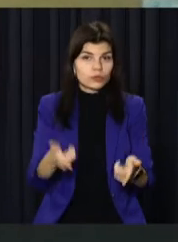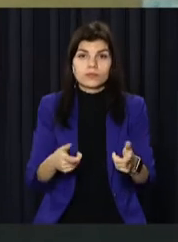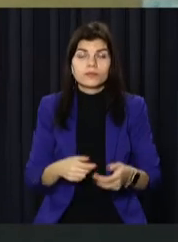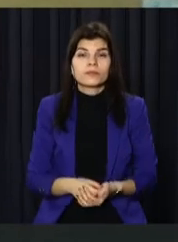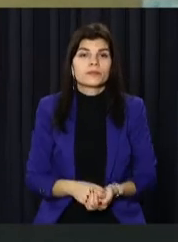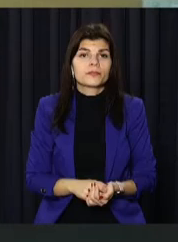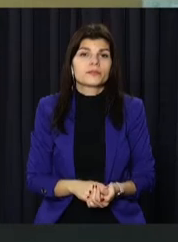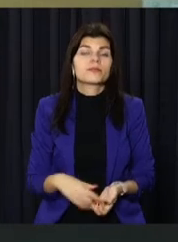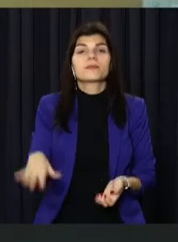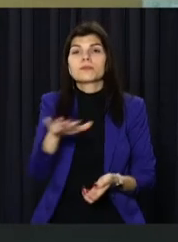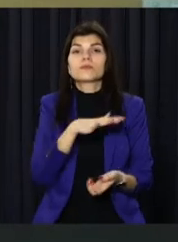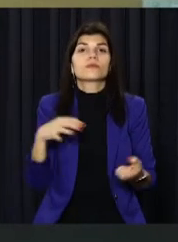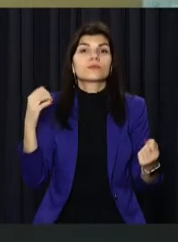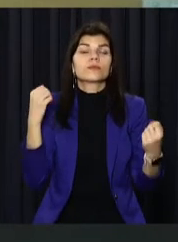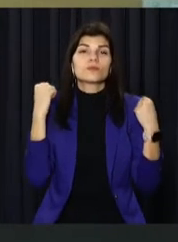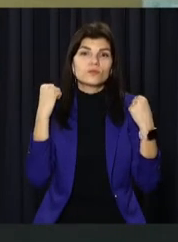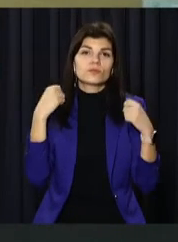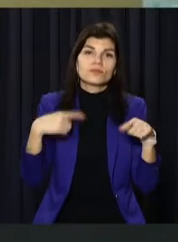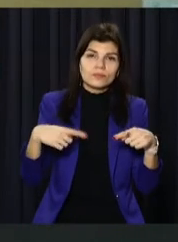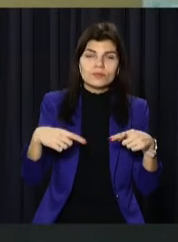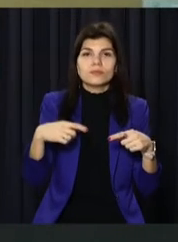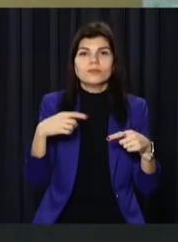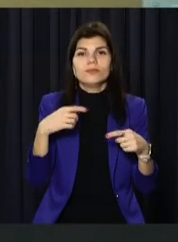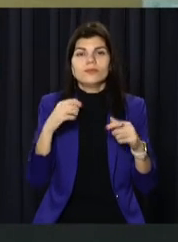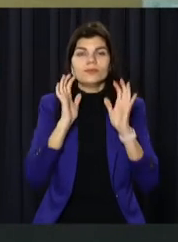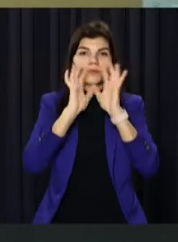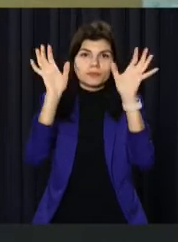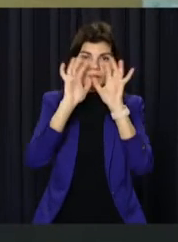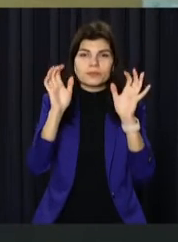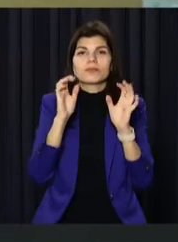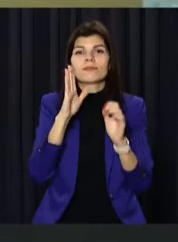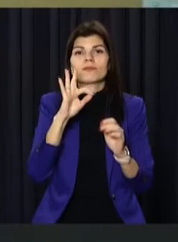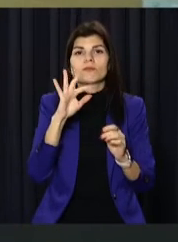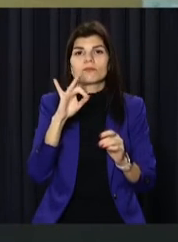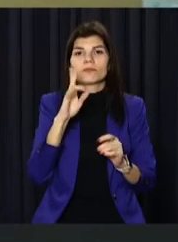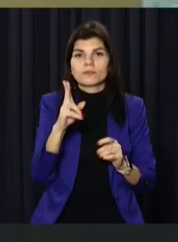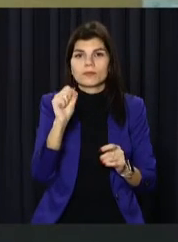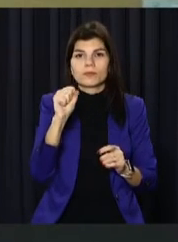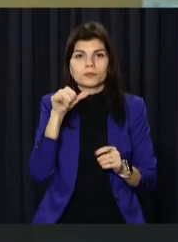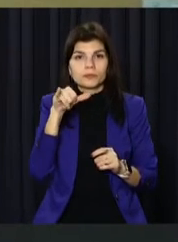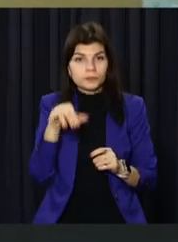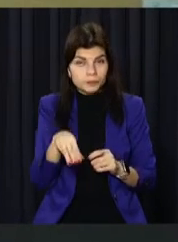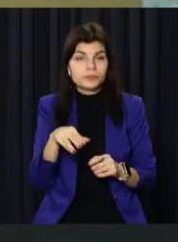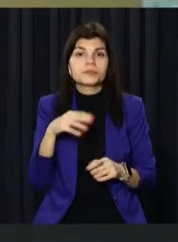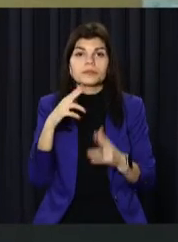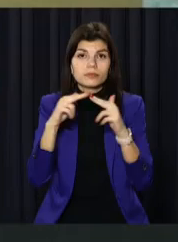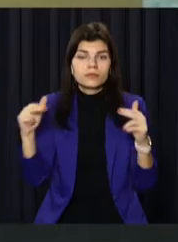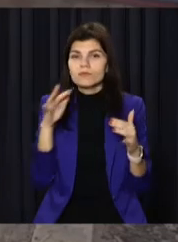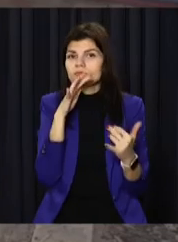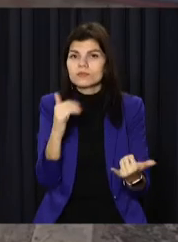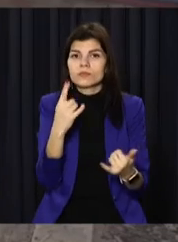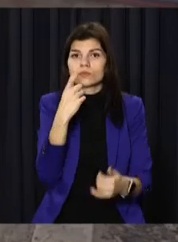Майданчики для футболу, стрітболу, волейболу, баскетболу та воркаут-зона. Вперше за століття у Дніпрі